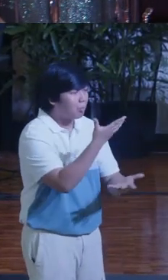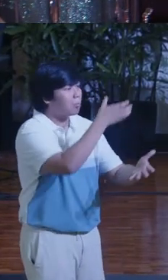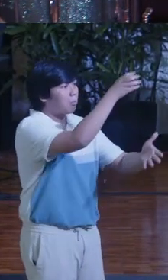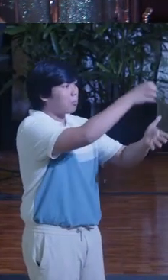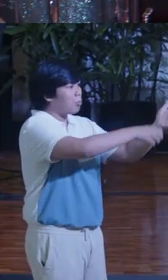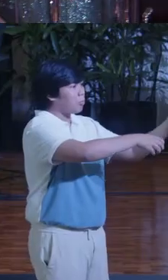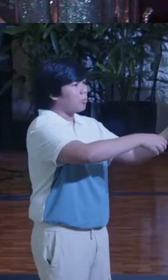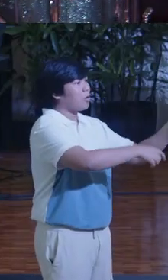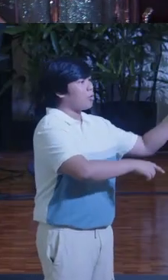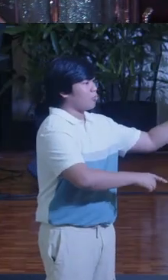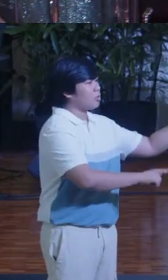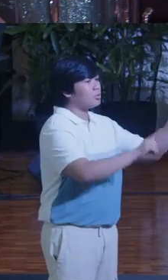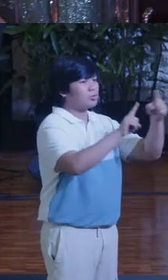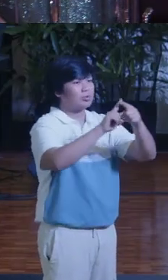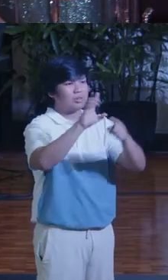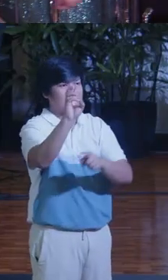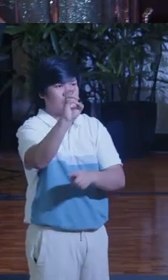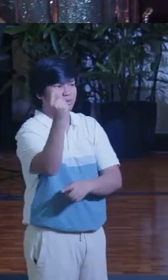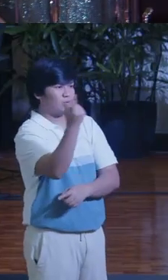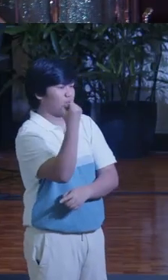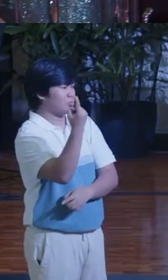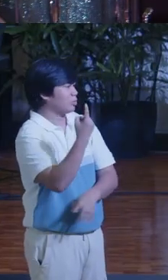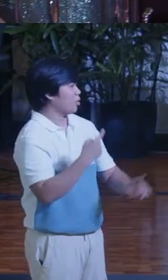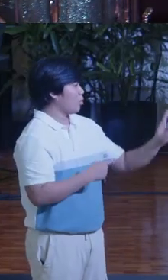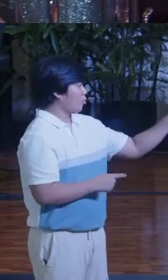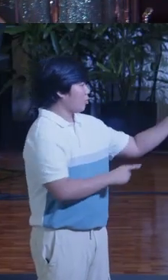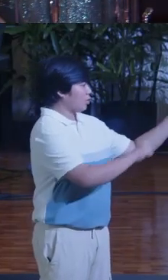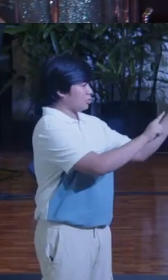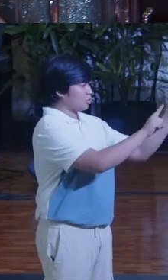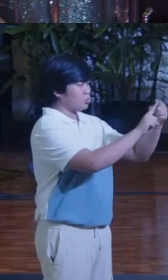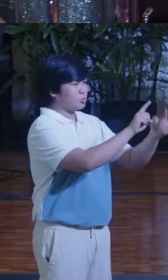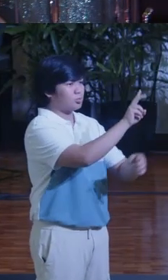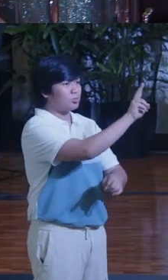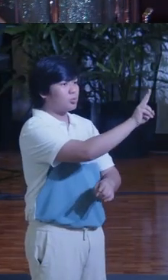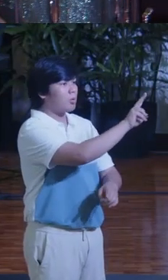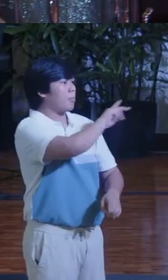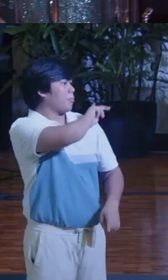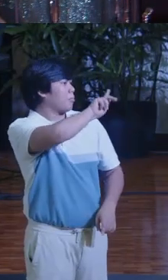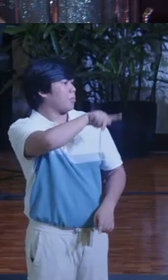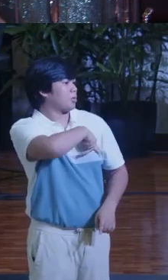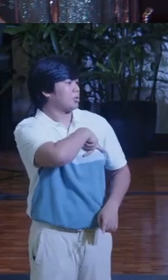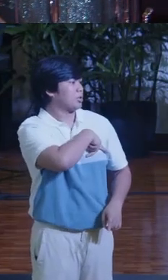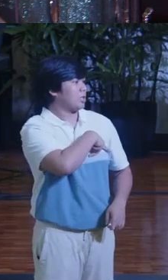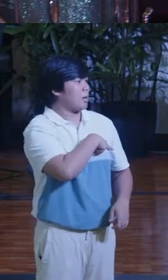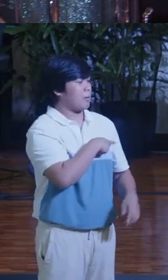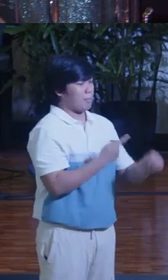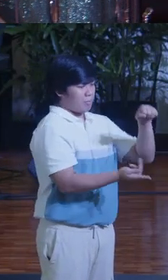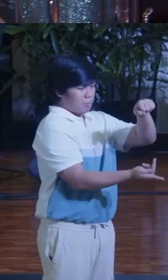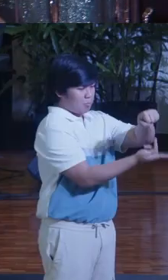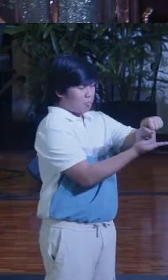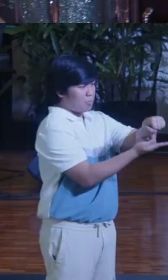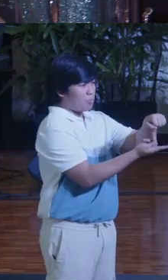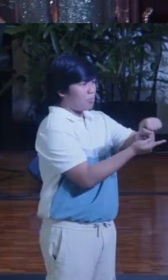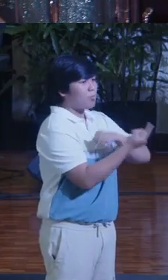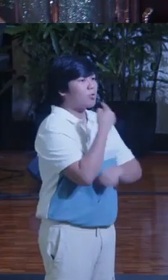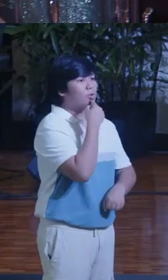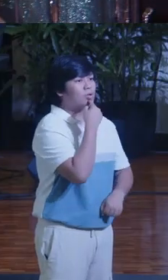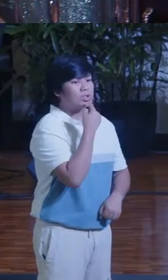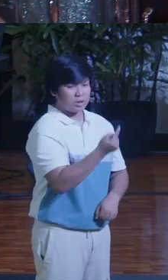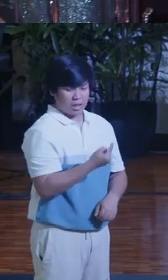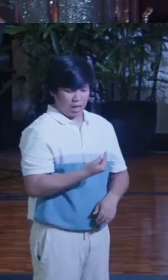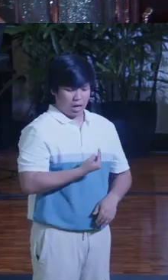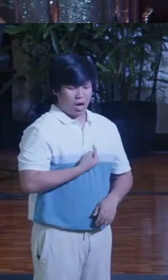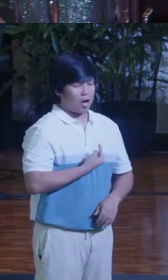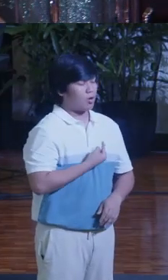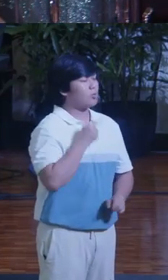chapter 1 at 2 ay personal. Isang personal na pamamahayag ni Pablo ng katunayan